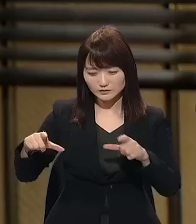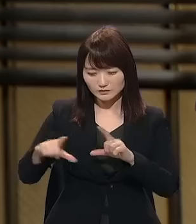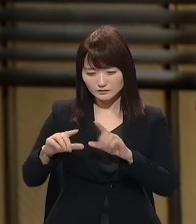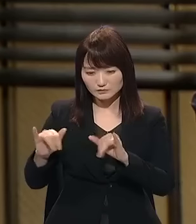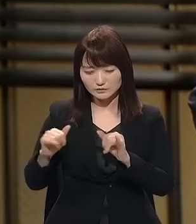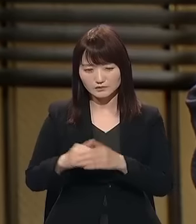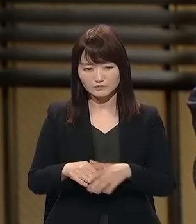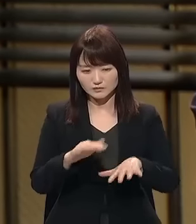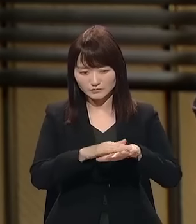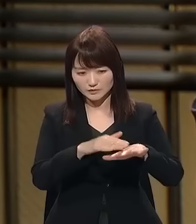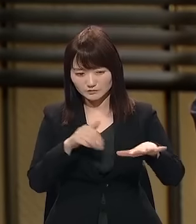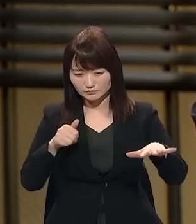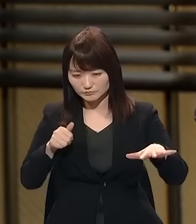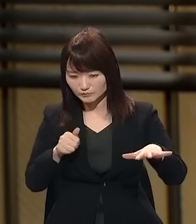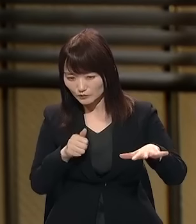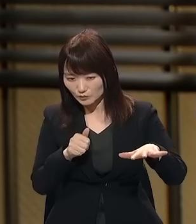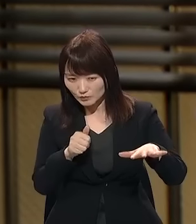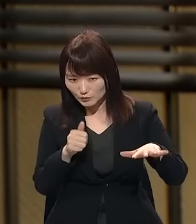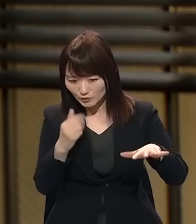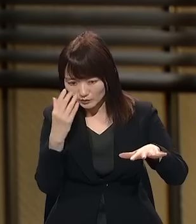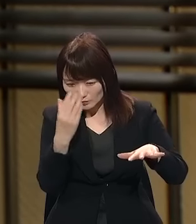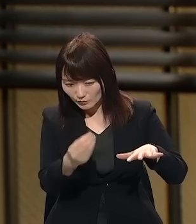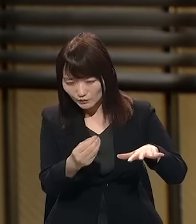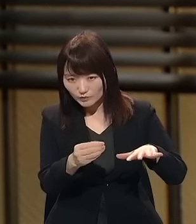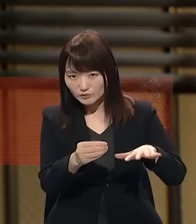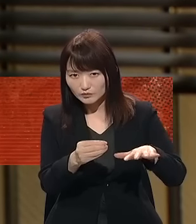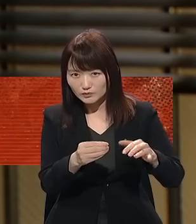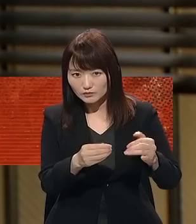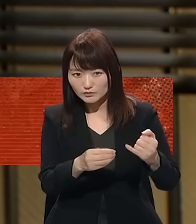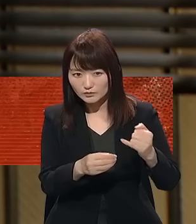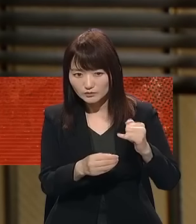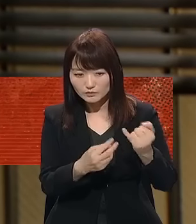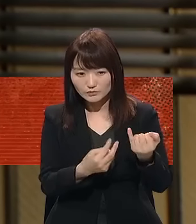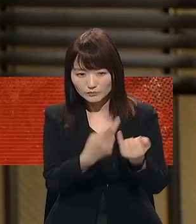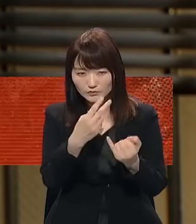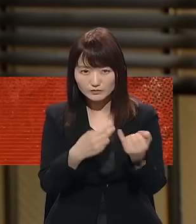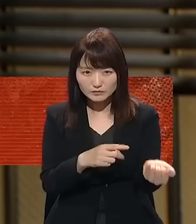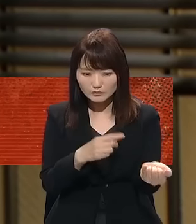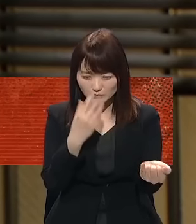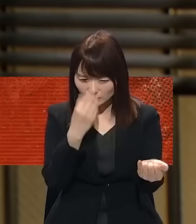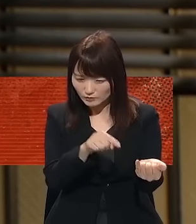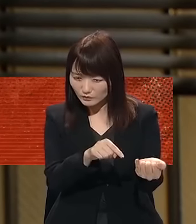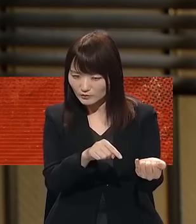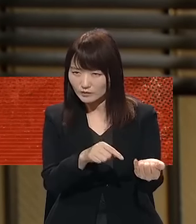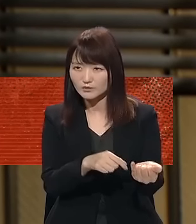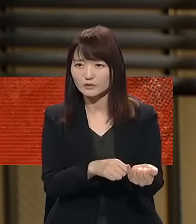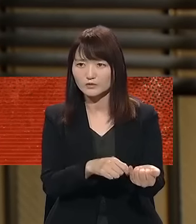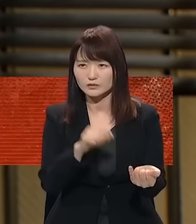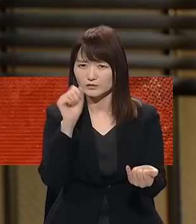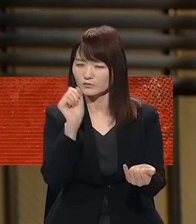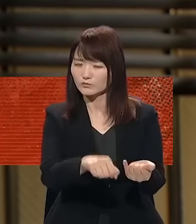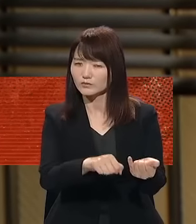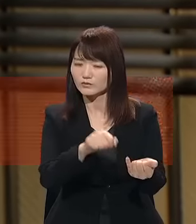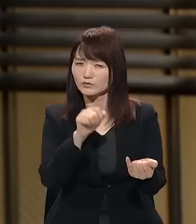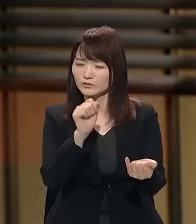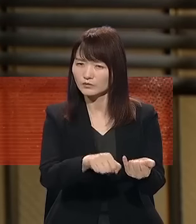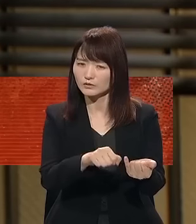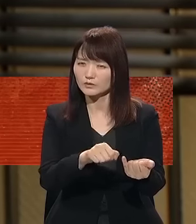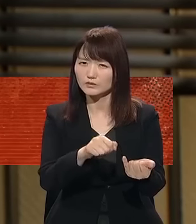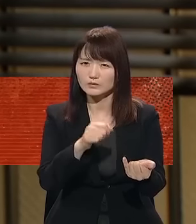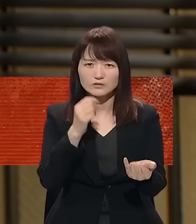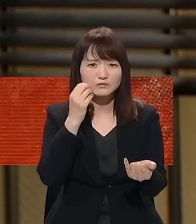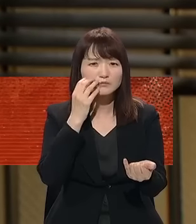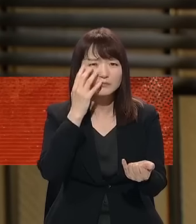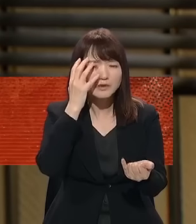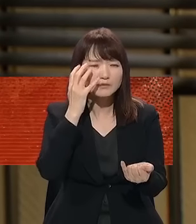가려다가이 숨진 상태 나체로 있는 여성의 시진을 발견한 거였죠 근데 뭔가 둔기나 주먹 같은 걸로 만든듯 멍이나 피차 같은 거이 굉장히